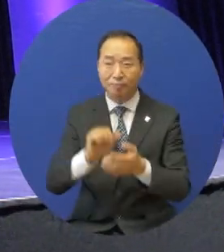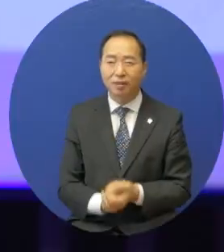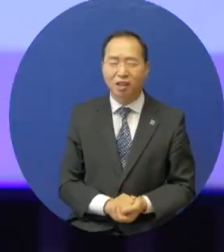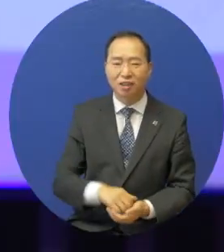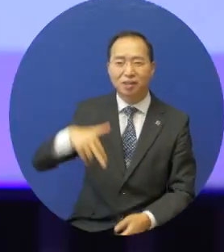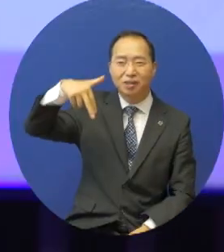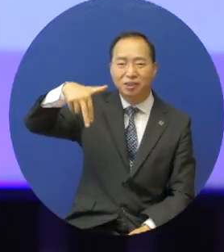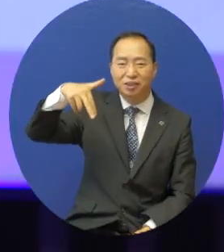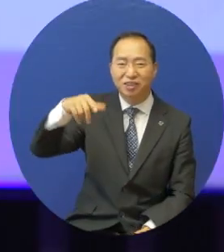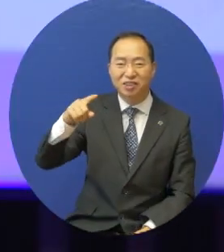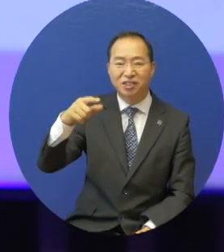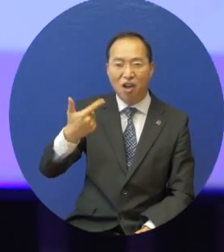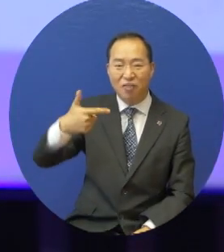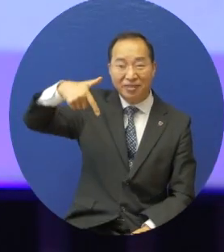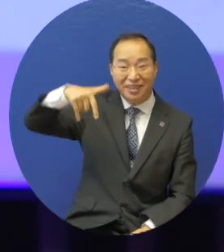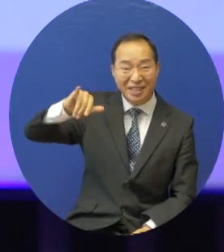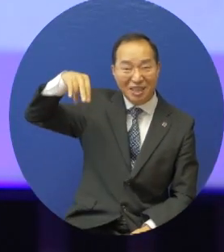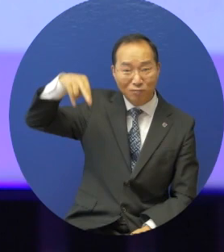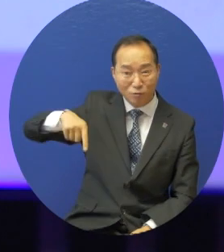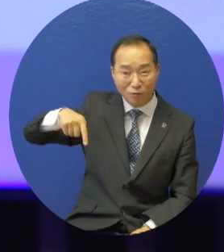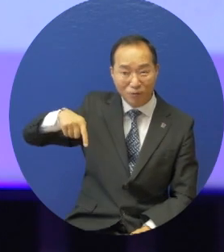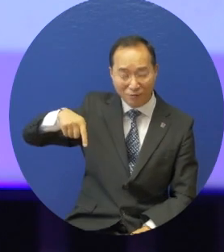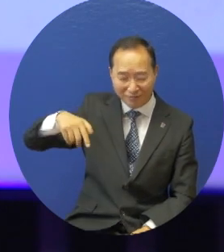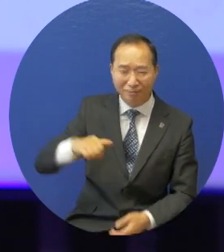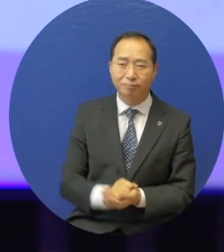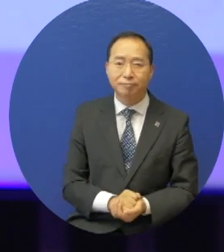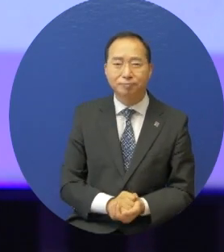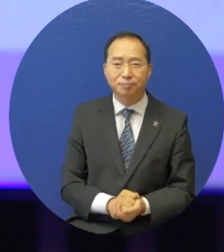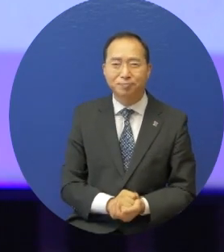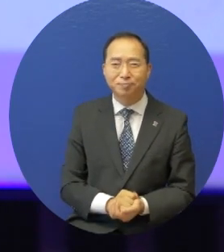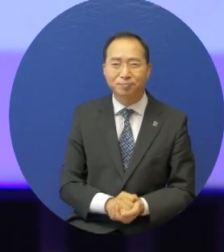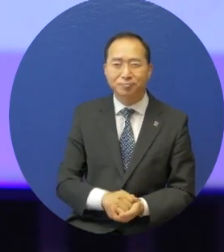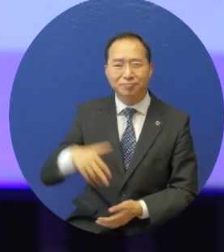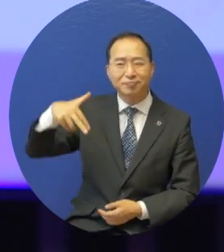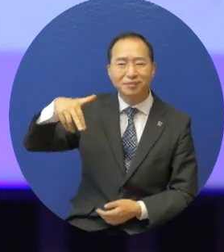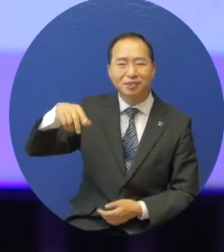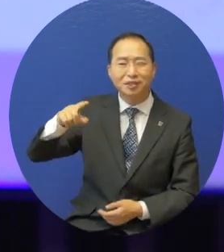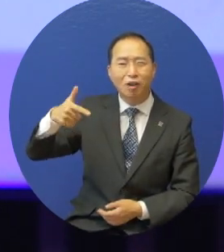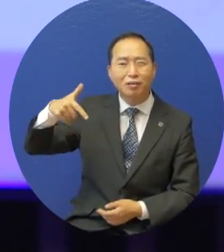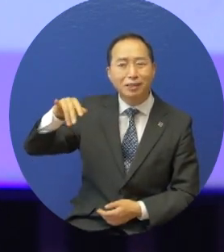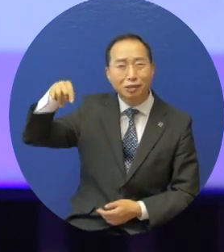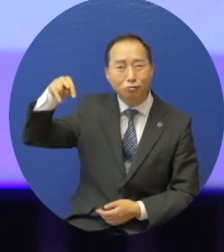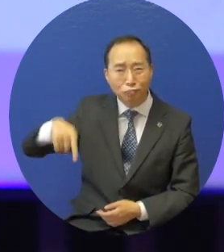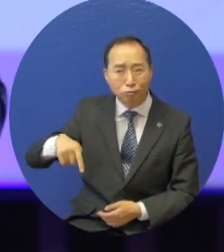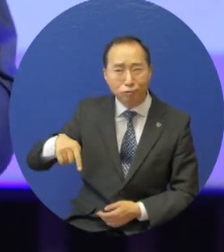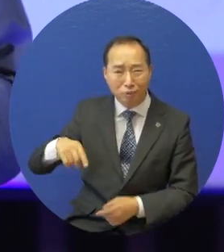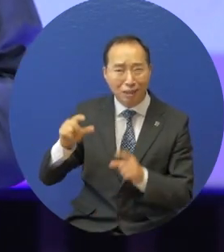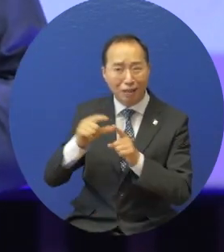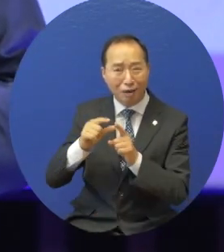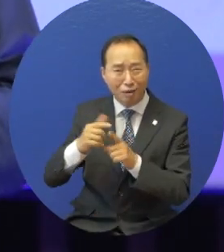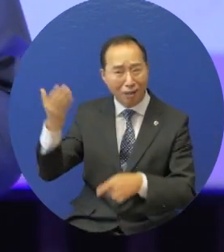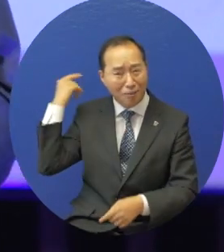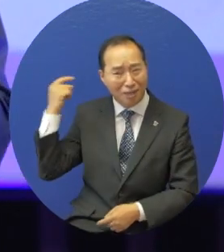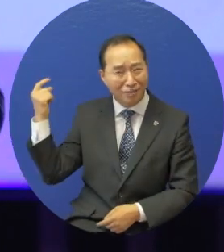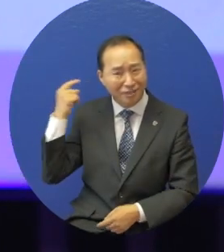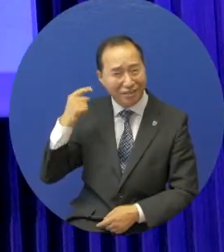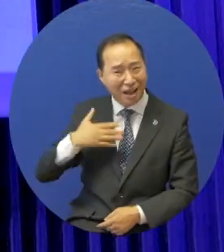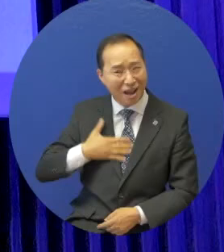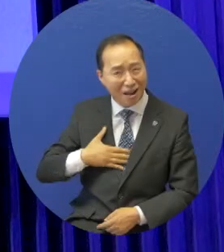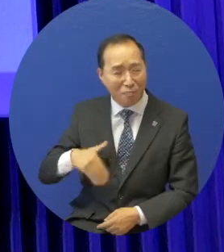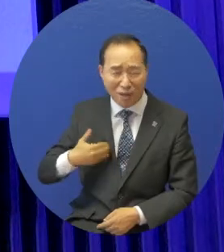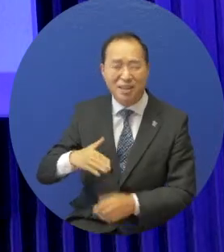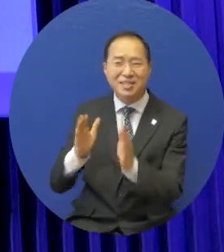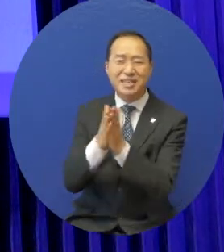드릴게요. 이 전기수, 고전이라든가 전통시대에 여러분이 조금 관심이 있는 분들은 요거 한 번쯤은 들어보았을